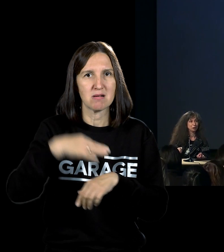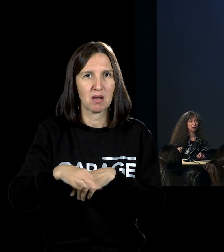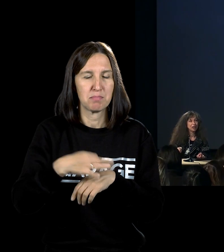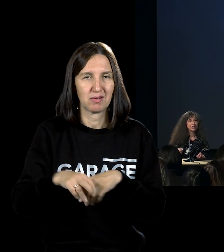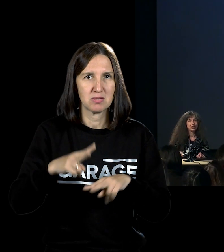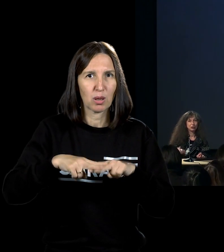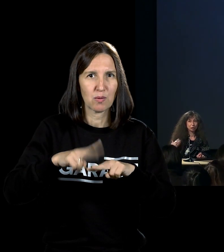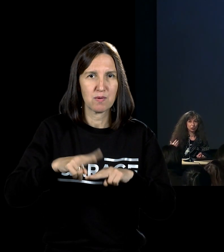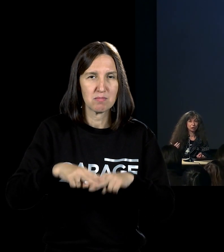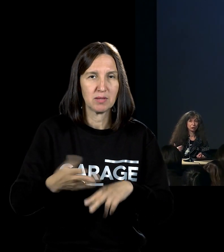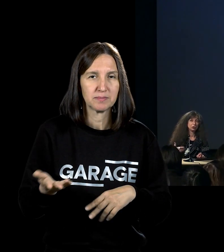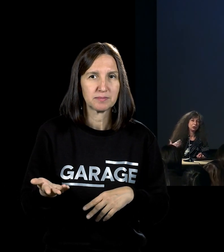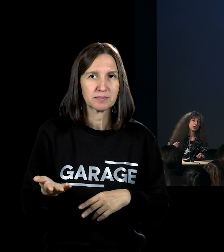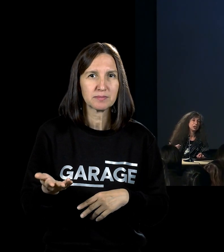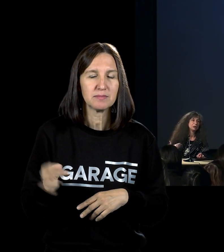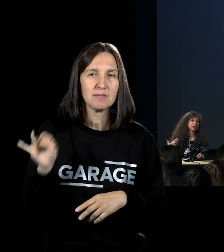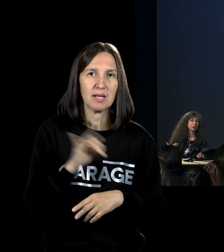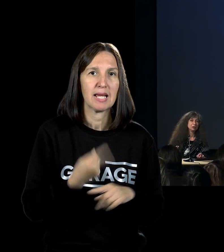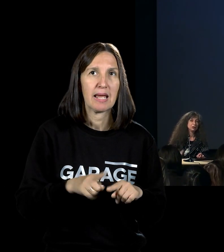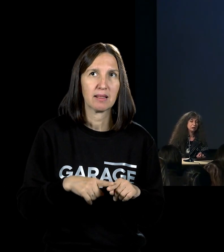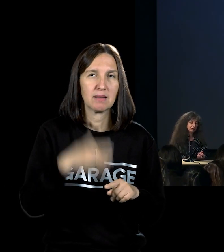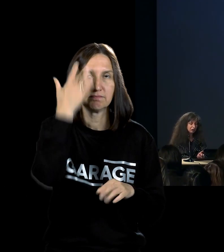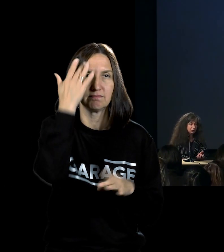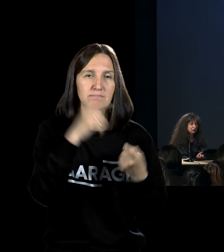что это тюрьма, и что это отчасти